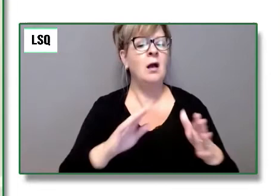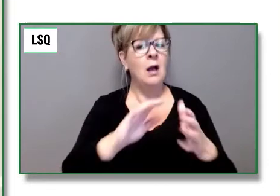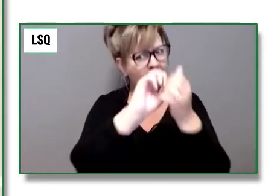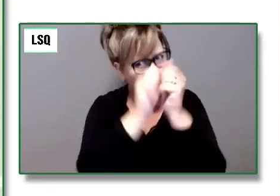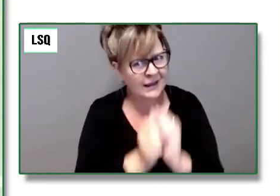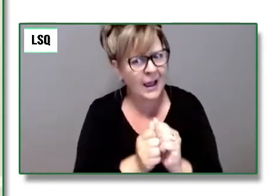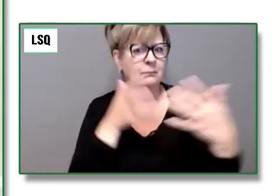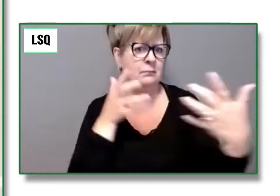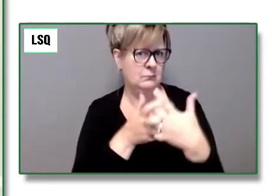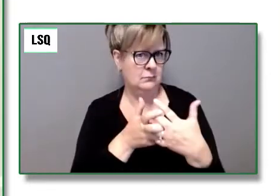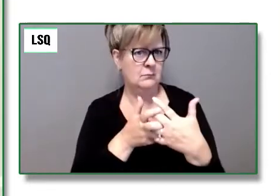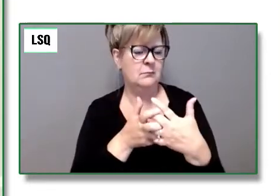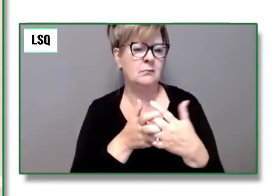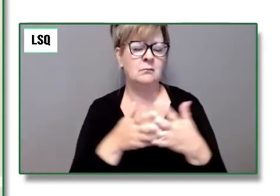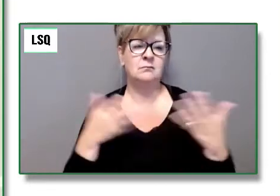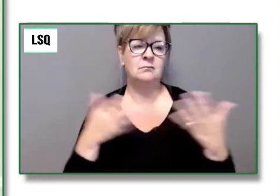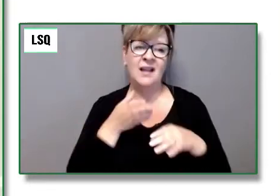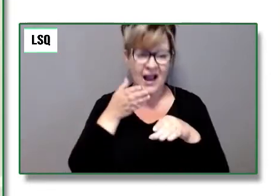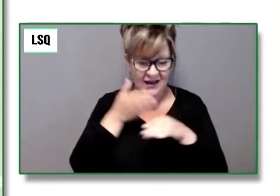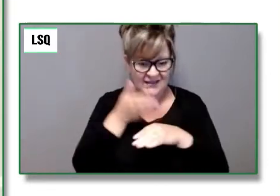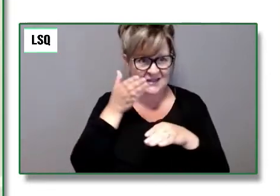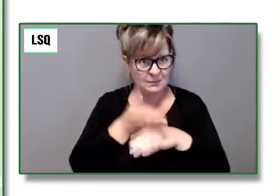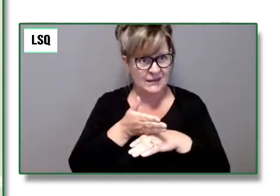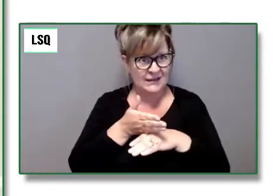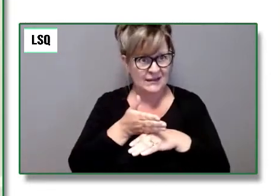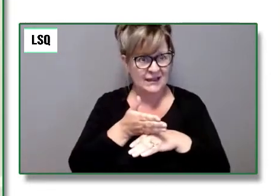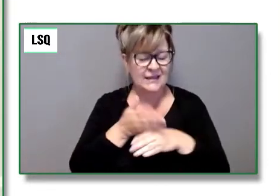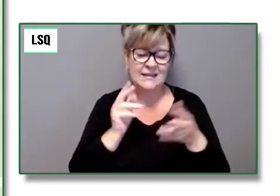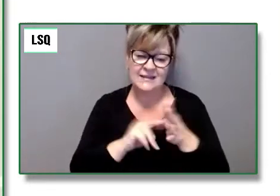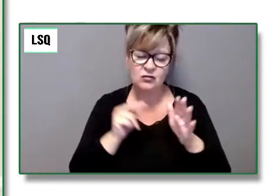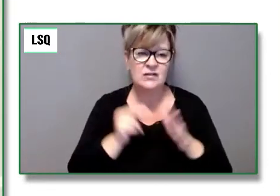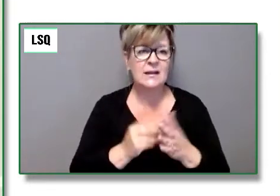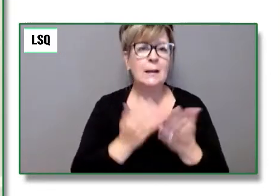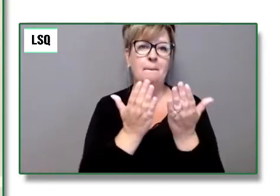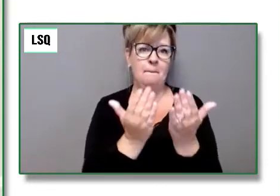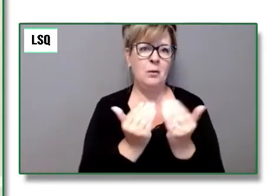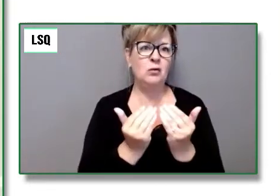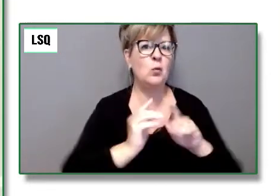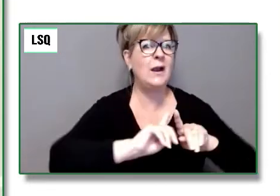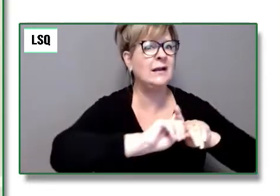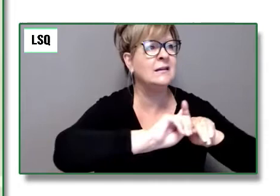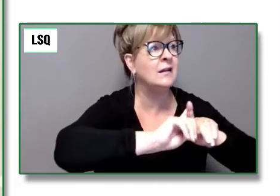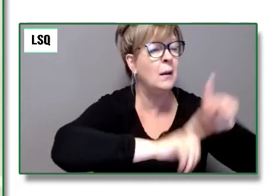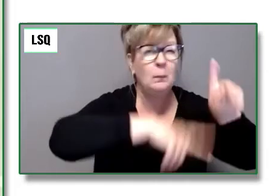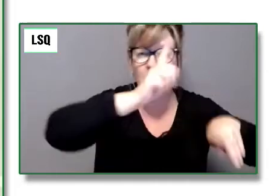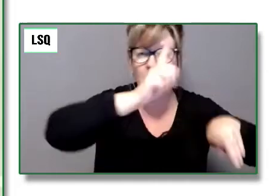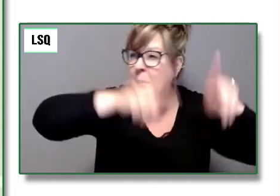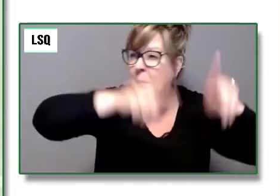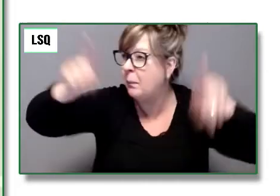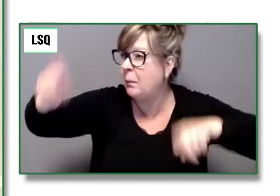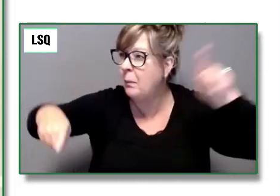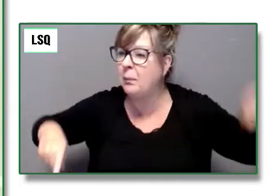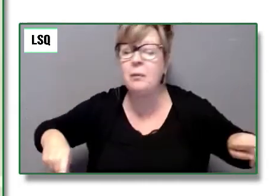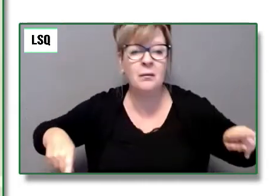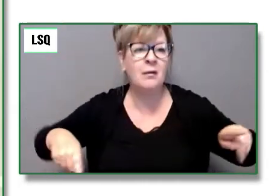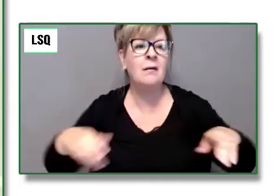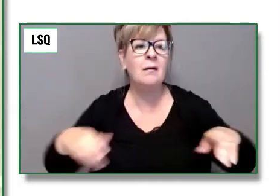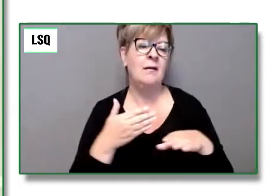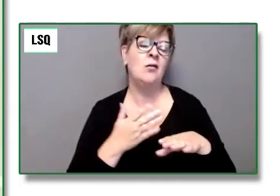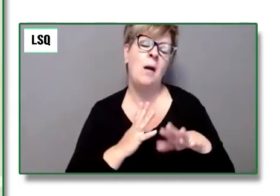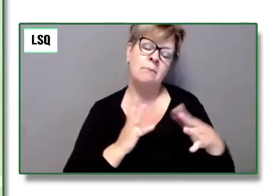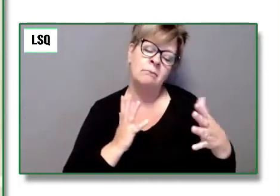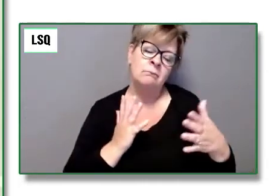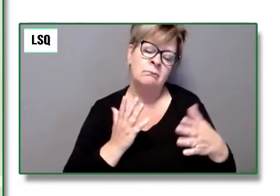différentes personnes. Il ne s'agissait pas de définir qui nous sommes, ce qu'on peut faire, mais plutôt de créer des options, créer